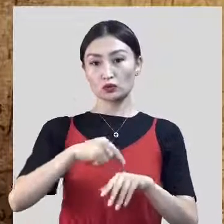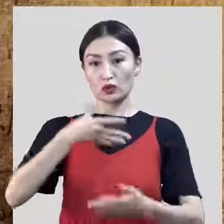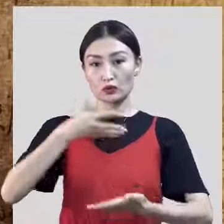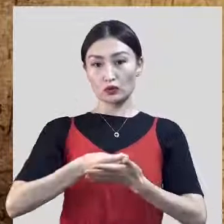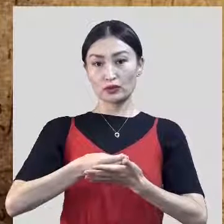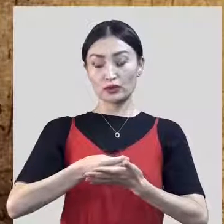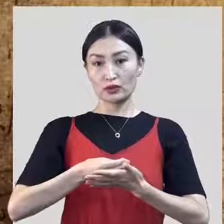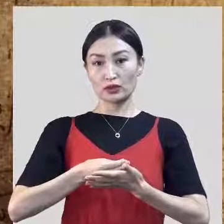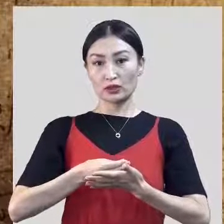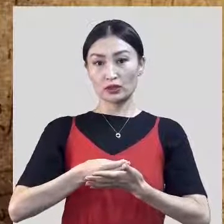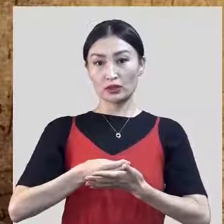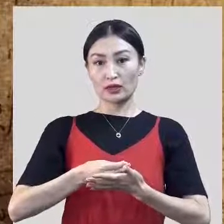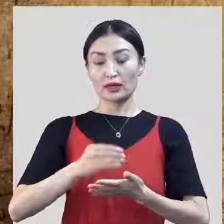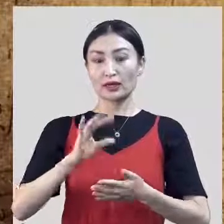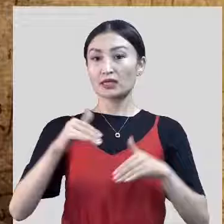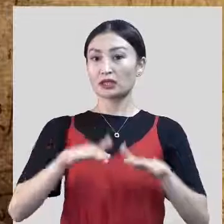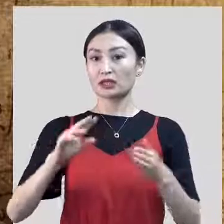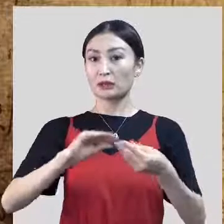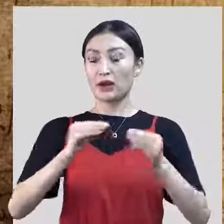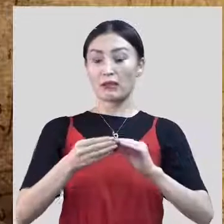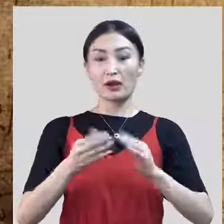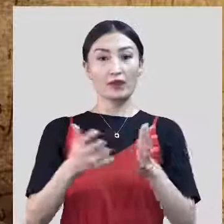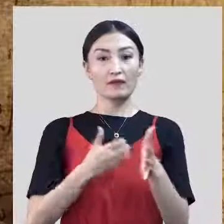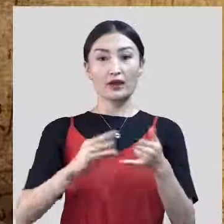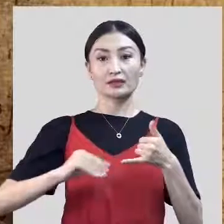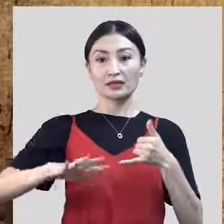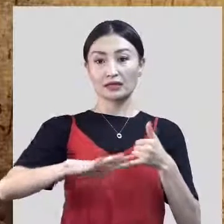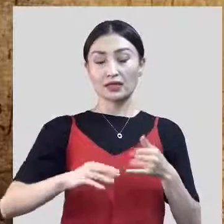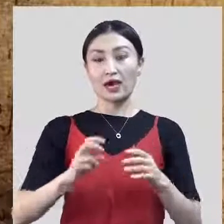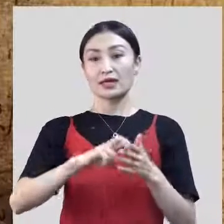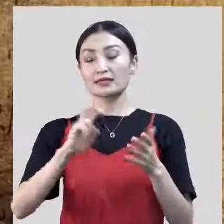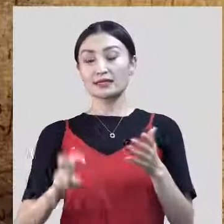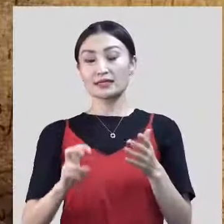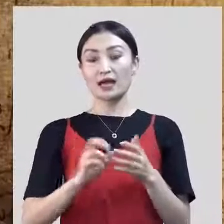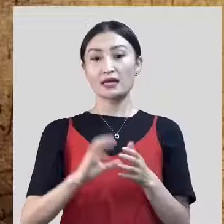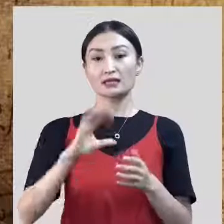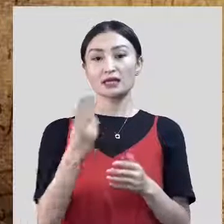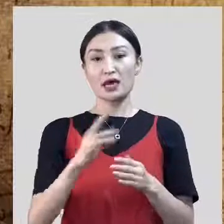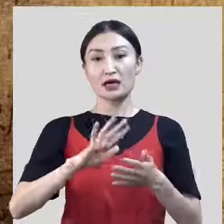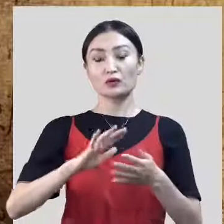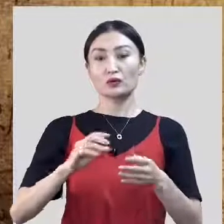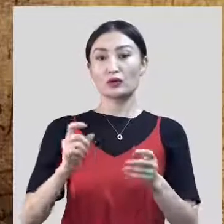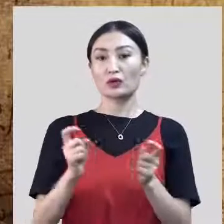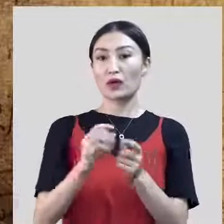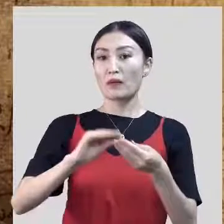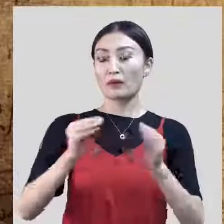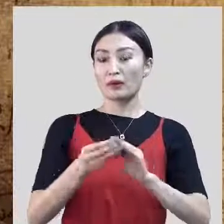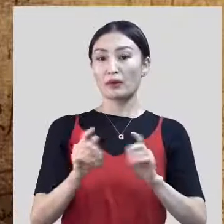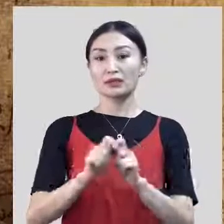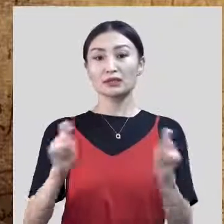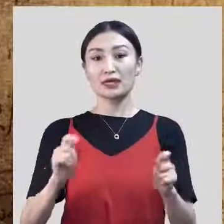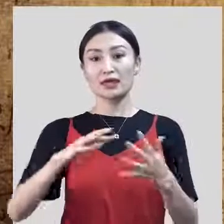собственников решить проблему нехватки земли снять социальную напряженность и создать в